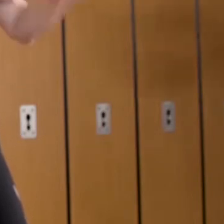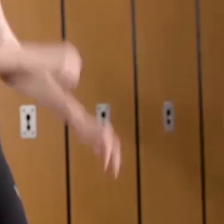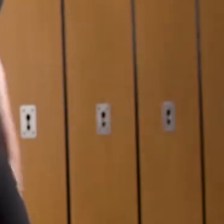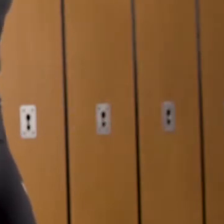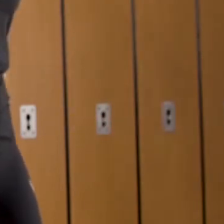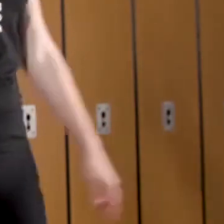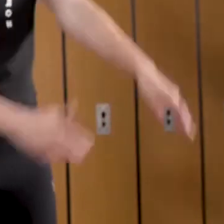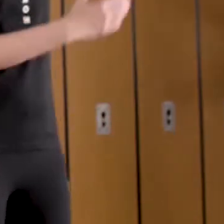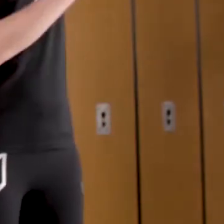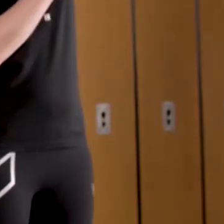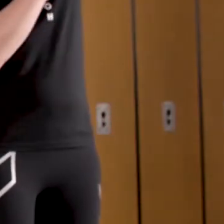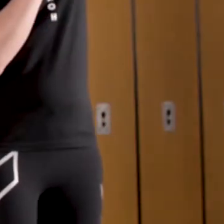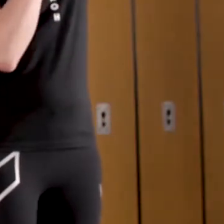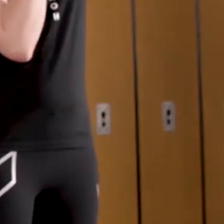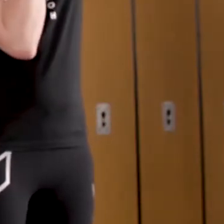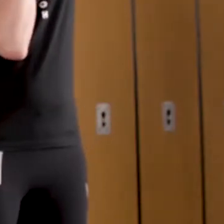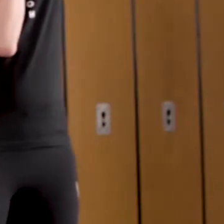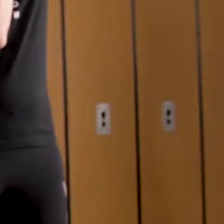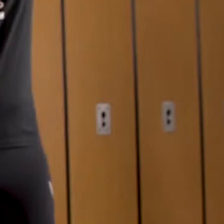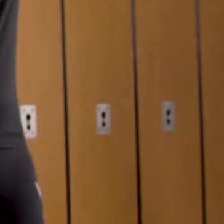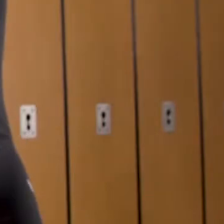И меняем.